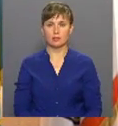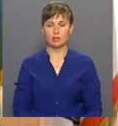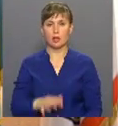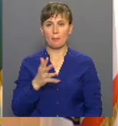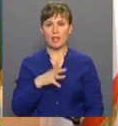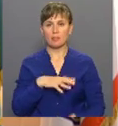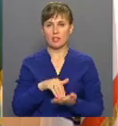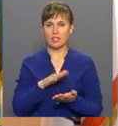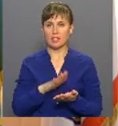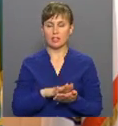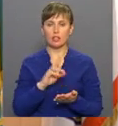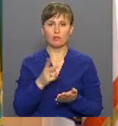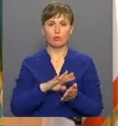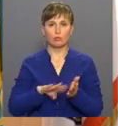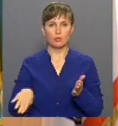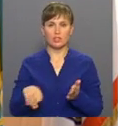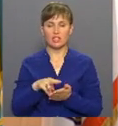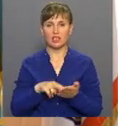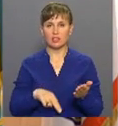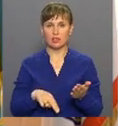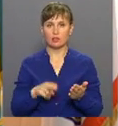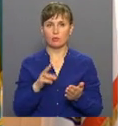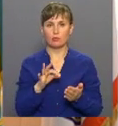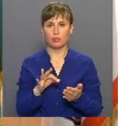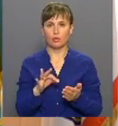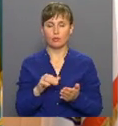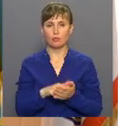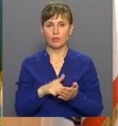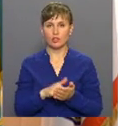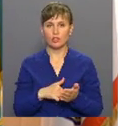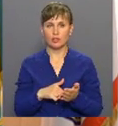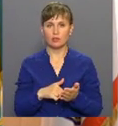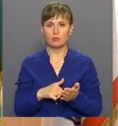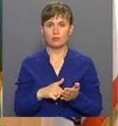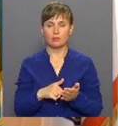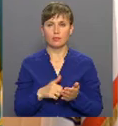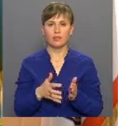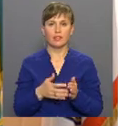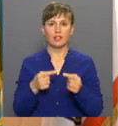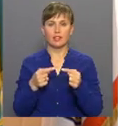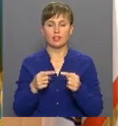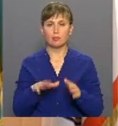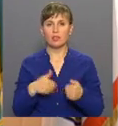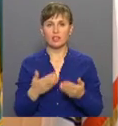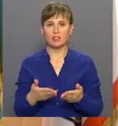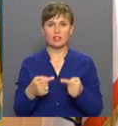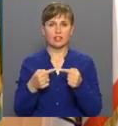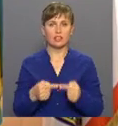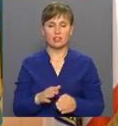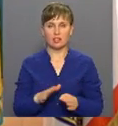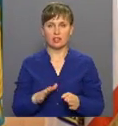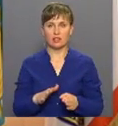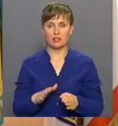зарегистрированы и двое сняты с регистрации по причинам недостоверно предоставления недостоверных сведений